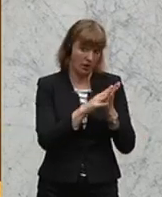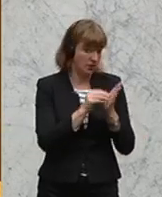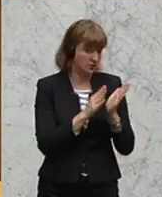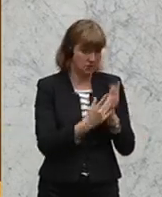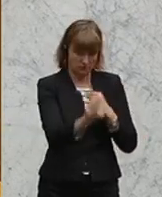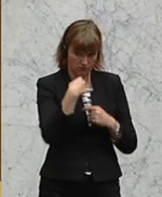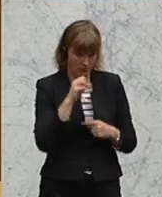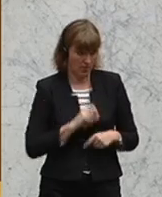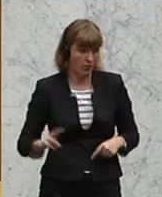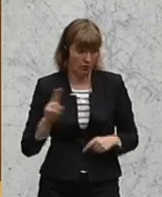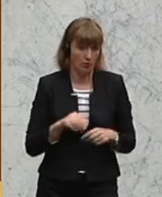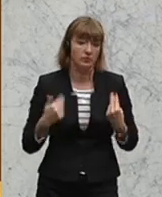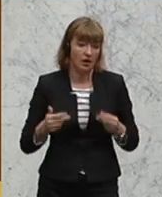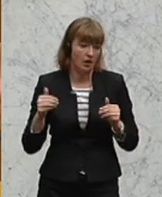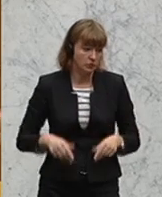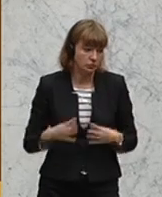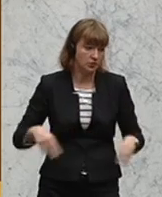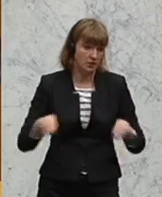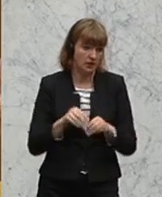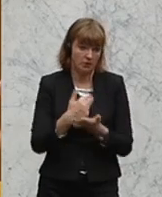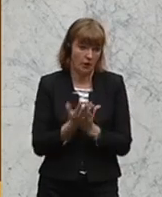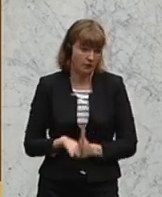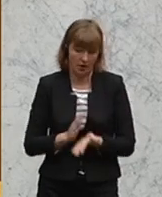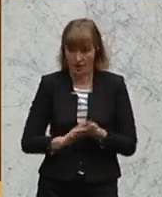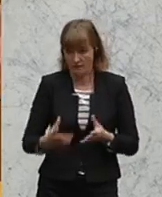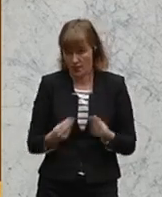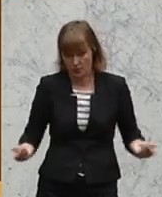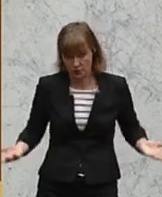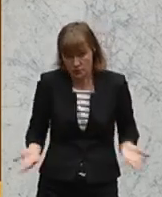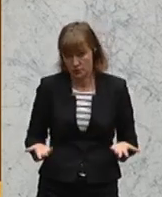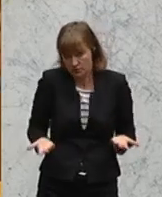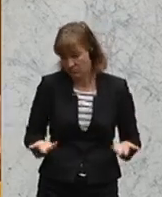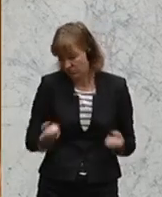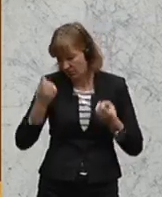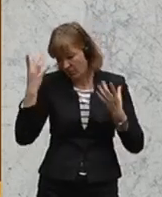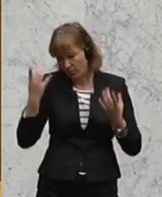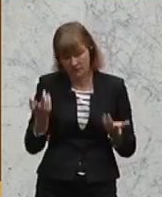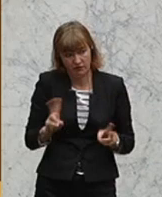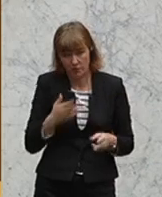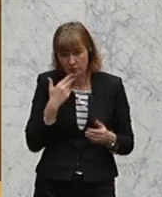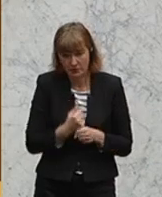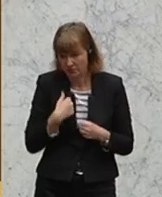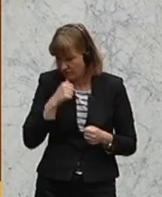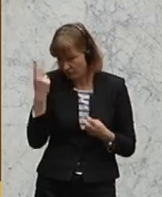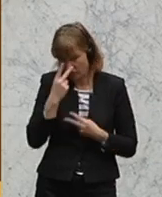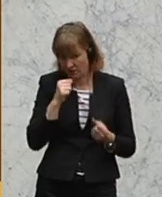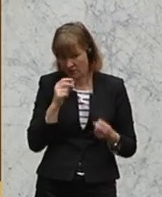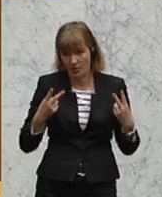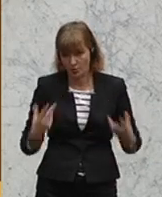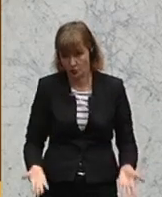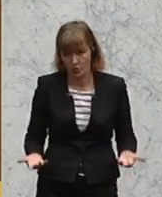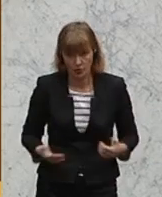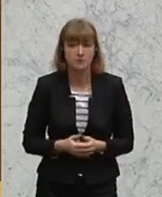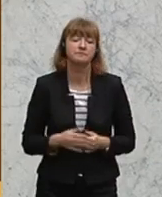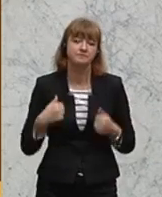beim Eintritt in die Europäische Union, und dann müssen wir sie gemeinsam aufteilen. So einfach ist die Lösung. Das liegt so auf der Hand. Warum wir es nicht machen, verstehe ich nicht.